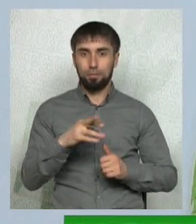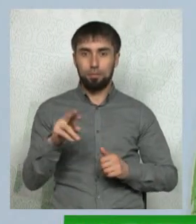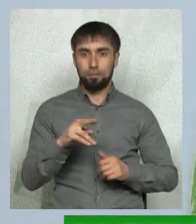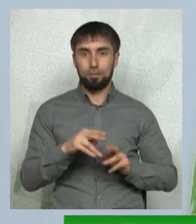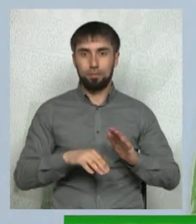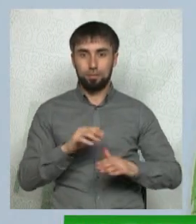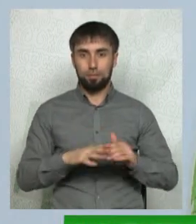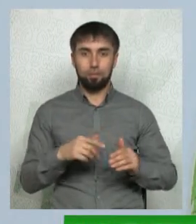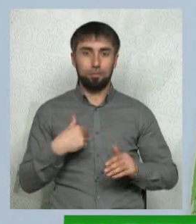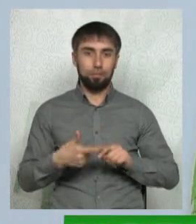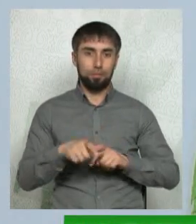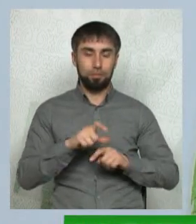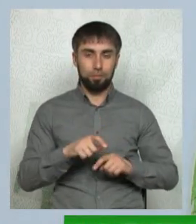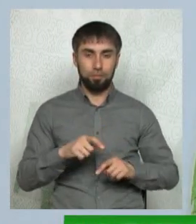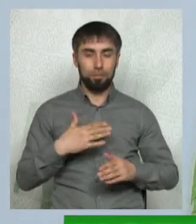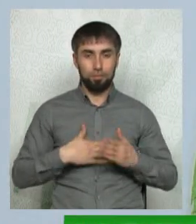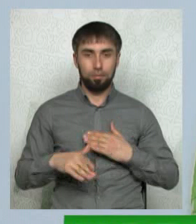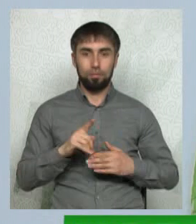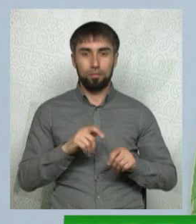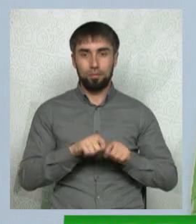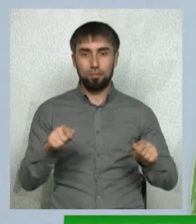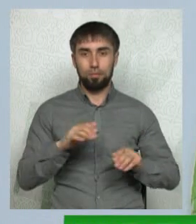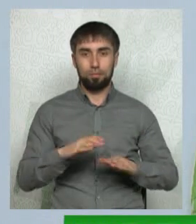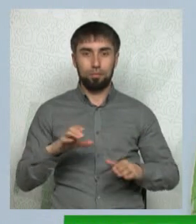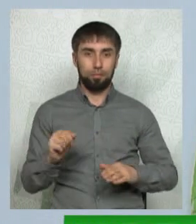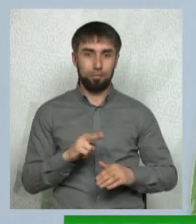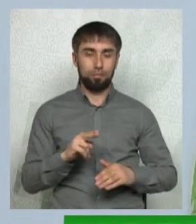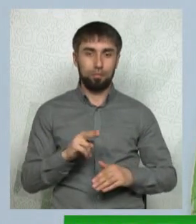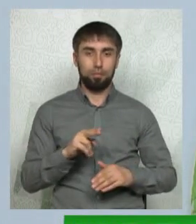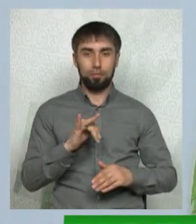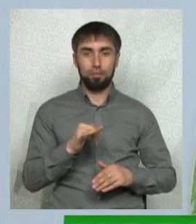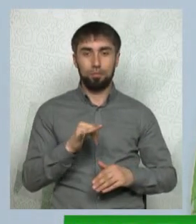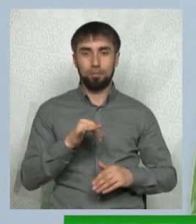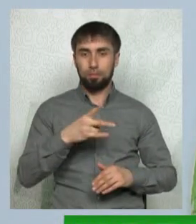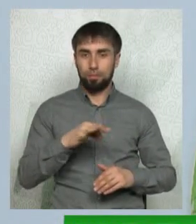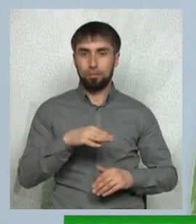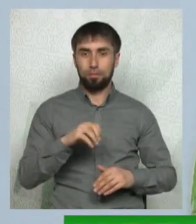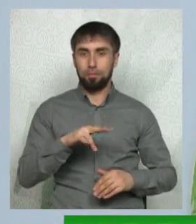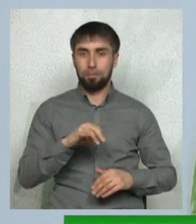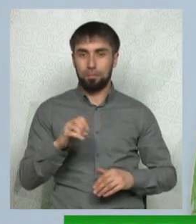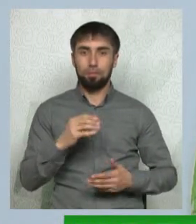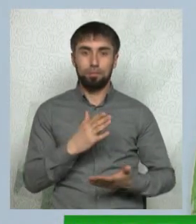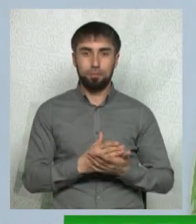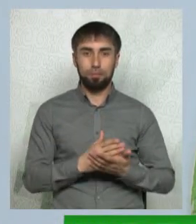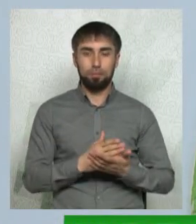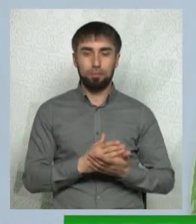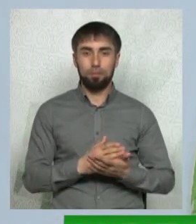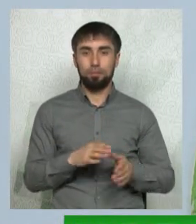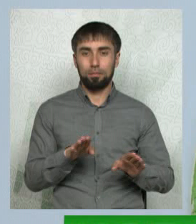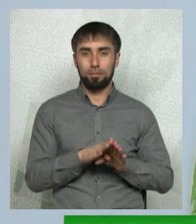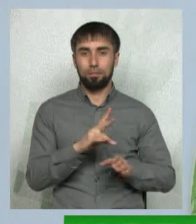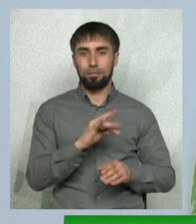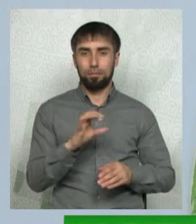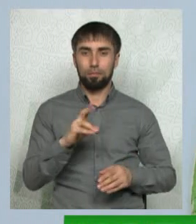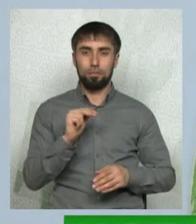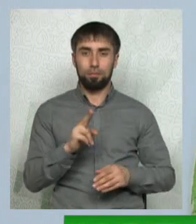рады открытию нашего детского сада, но тем не менее есть такие нюансы,